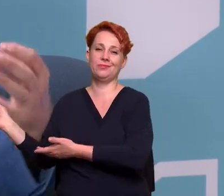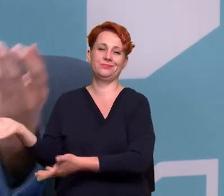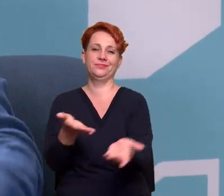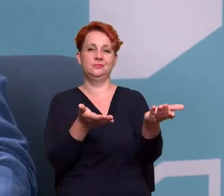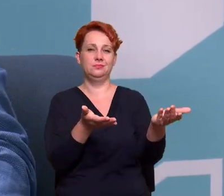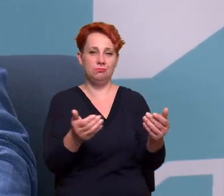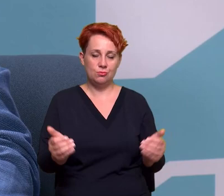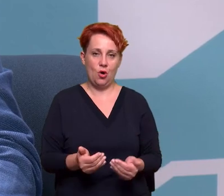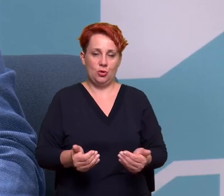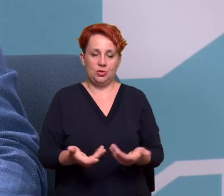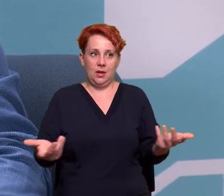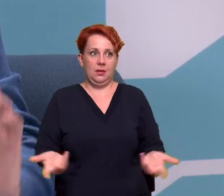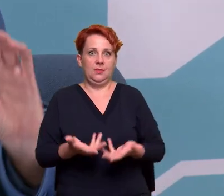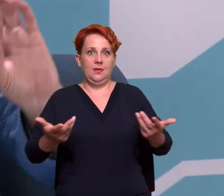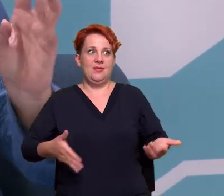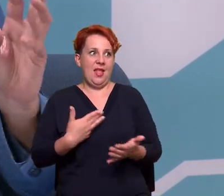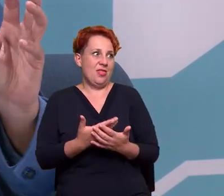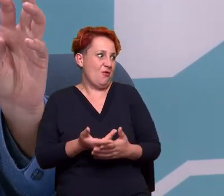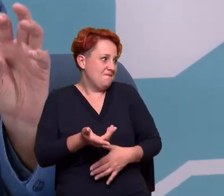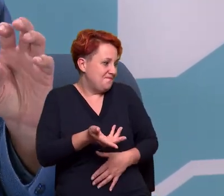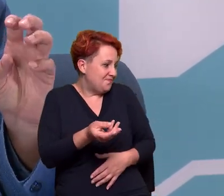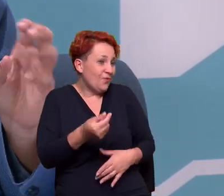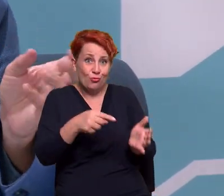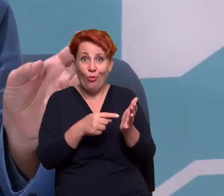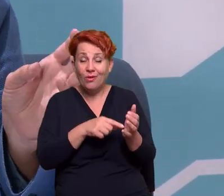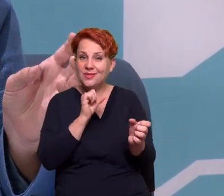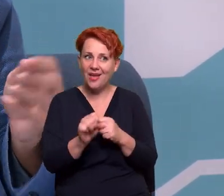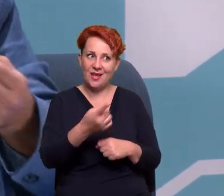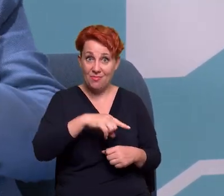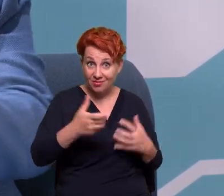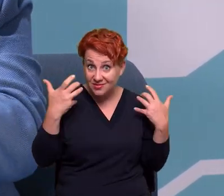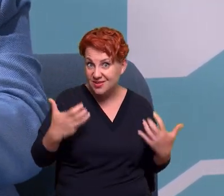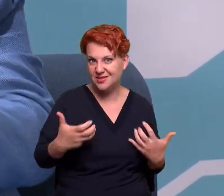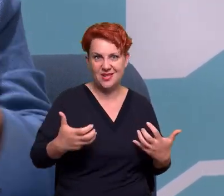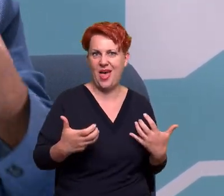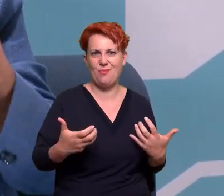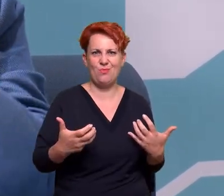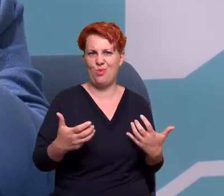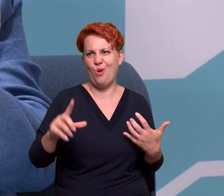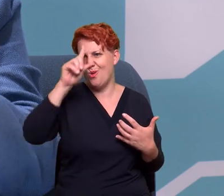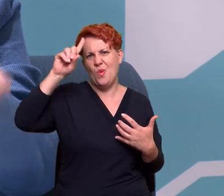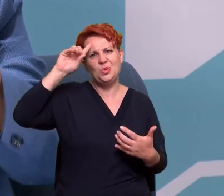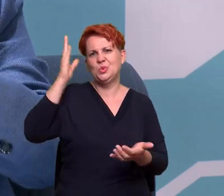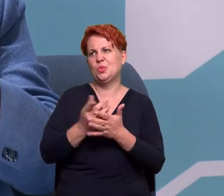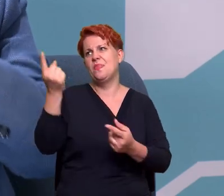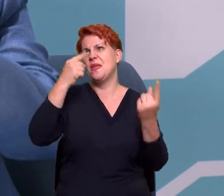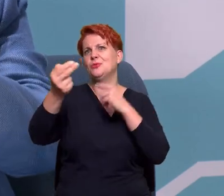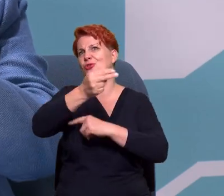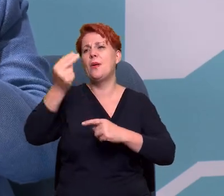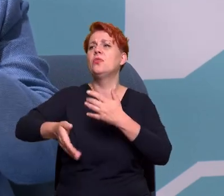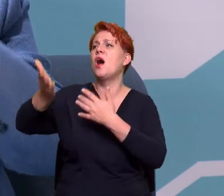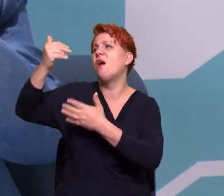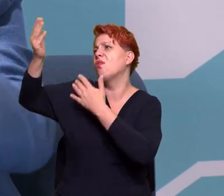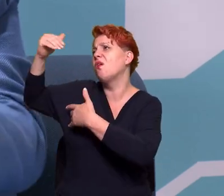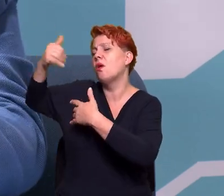dziedzictwo nasze, niechciane pewnego momentu, kiedy my przestaliśmy, pan profesor powiedział, cenić dawność, zaczęliśmy cenić